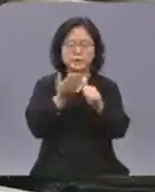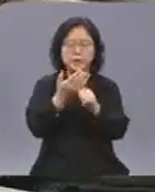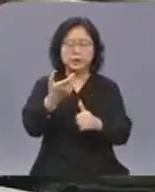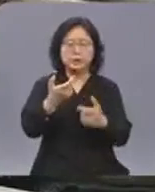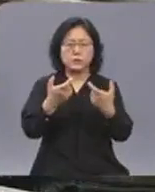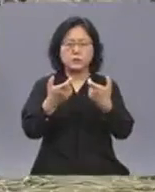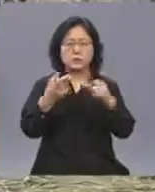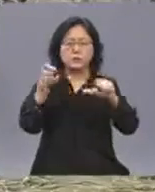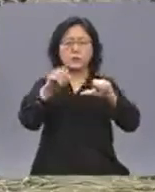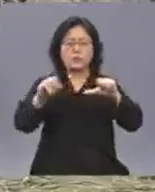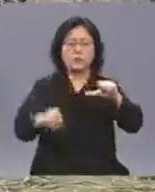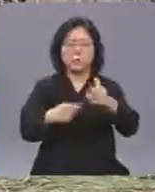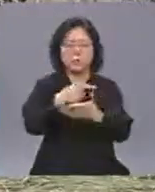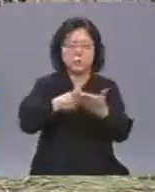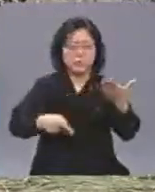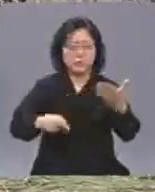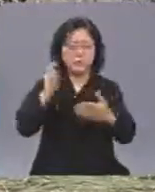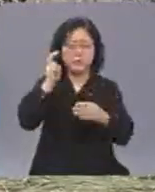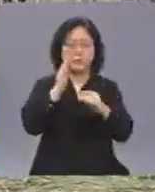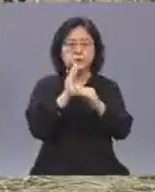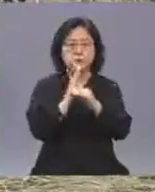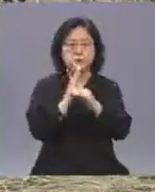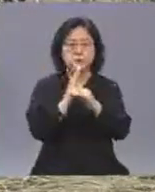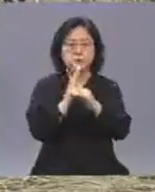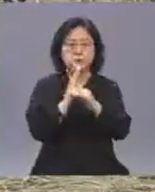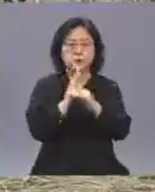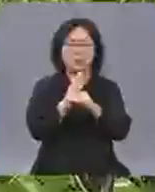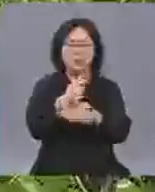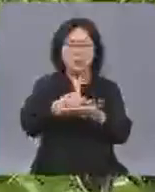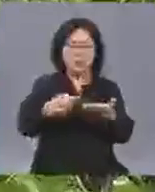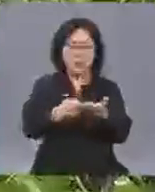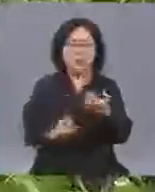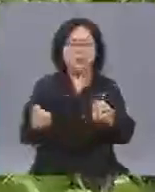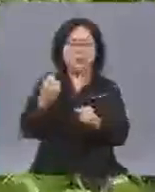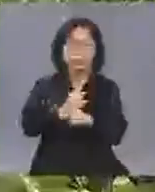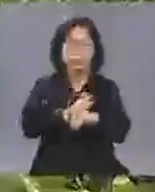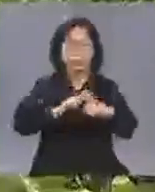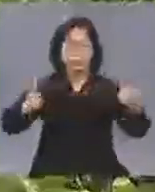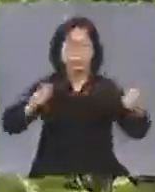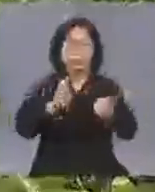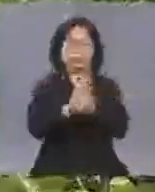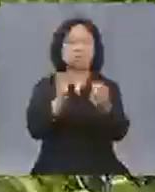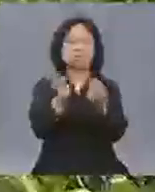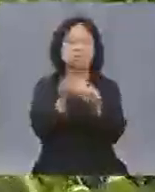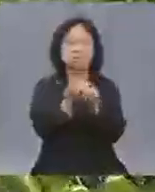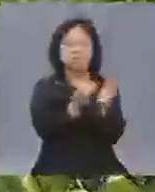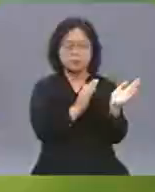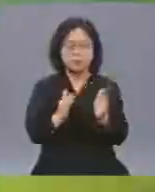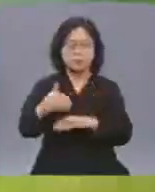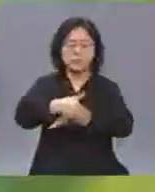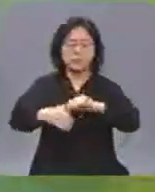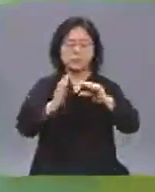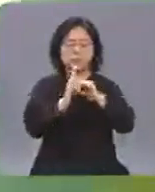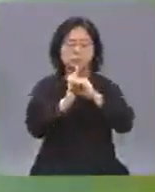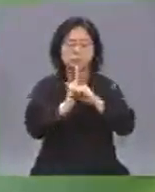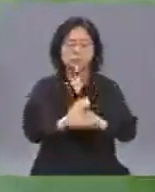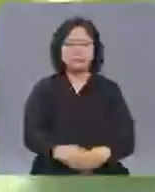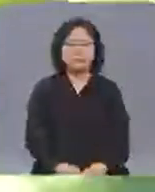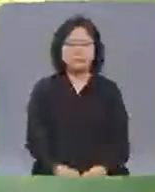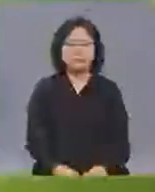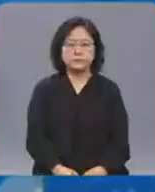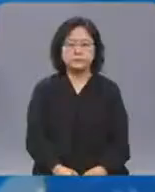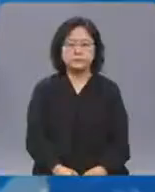이상이 피해를 입었을 것으로 추정된다며 재해 복구비 등 다각적인 지원 방안을 마련할 방침입니다